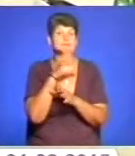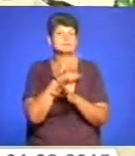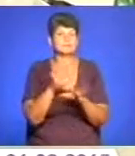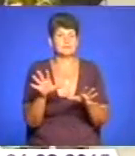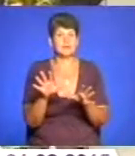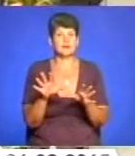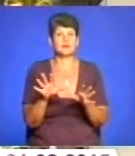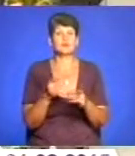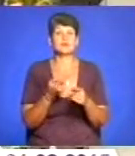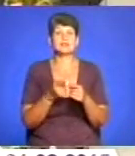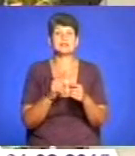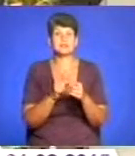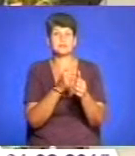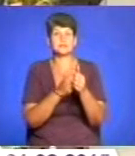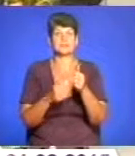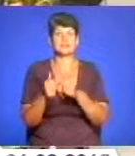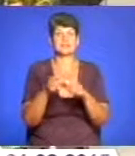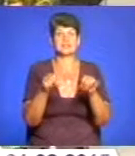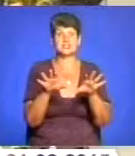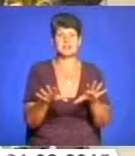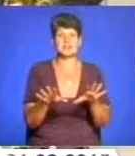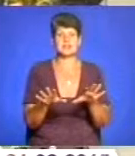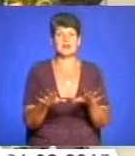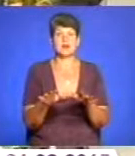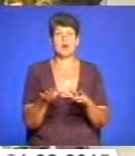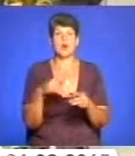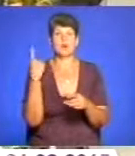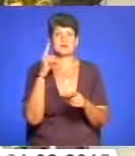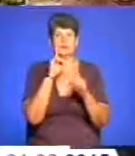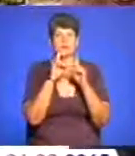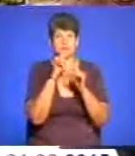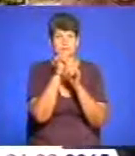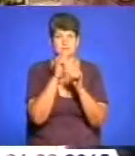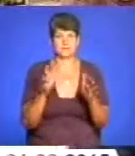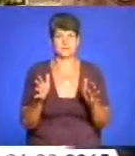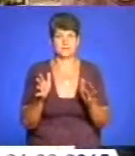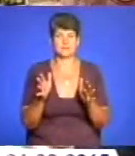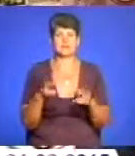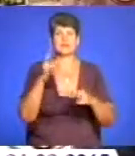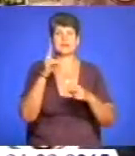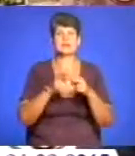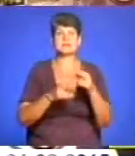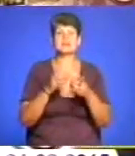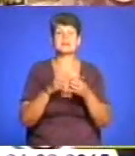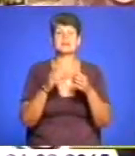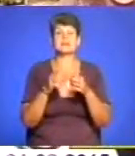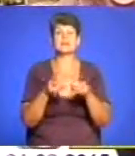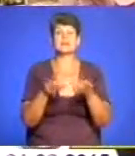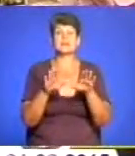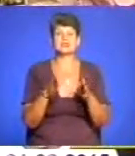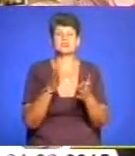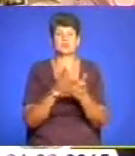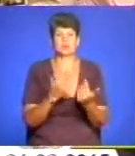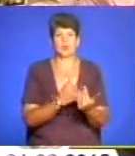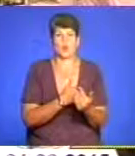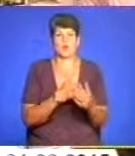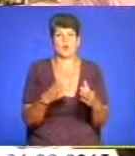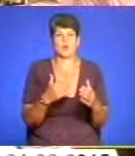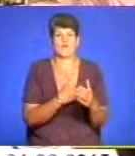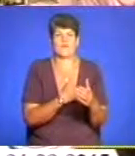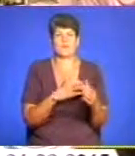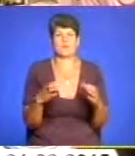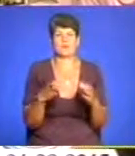у цьому процесі рішення обласної ради наразі неможливо. Остаточне рішення повинно бути все-таки за добровільним об'єднанням і